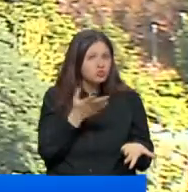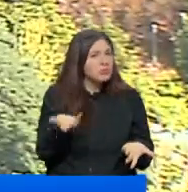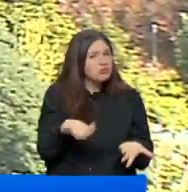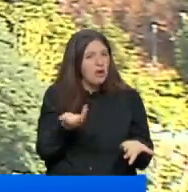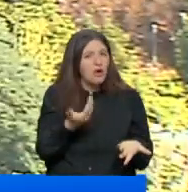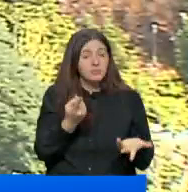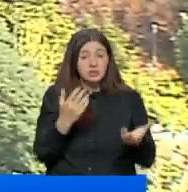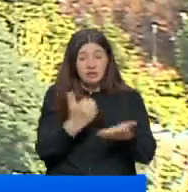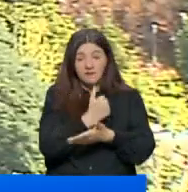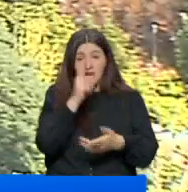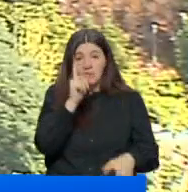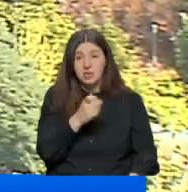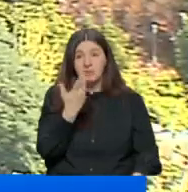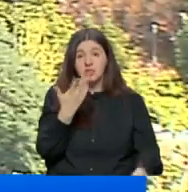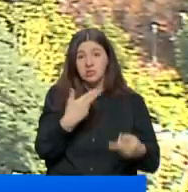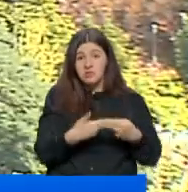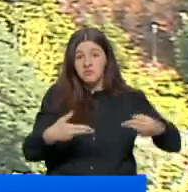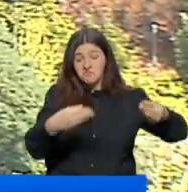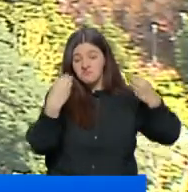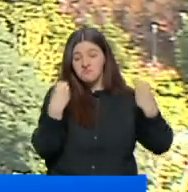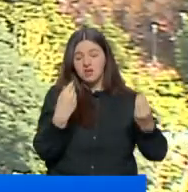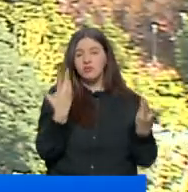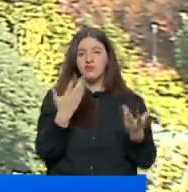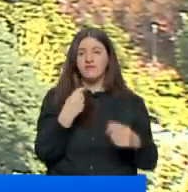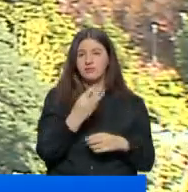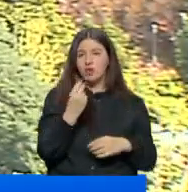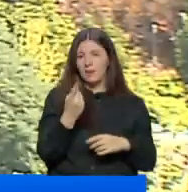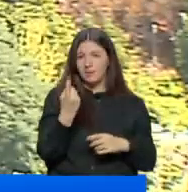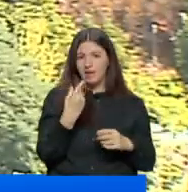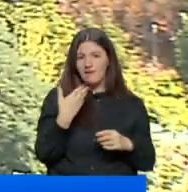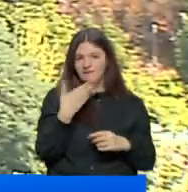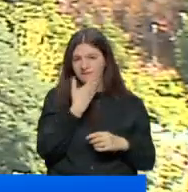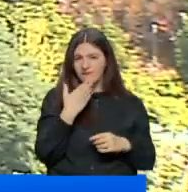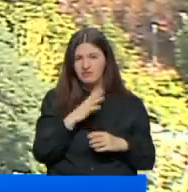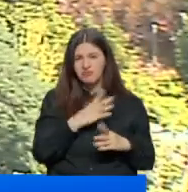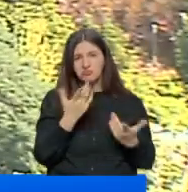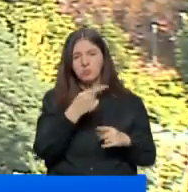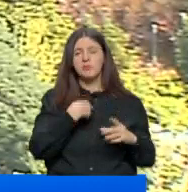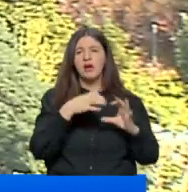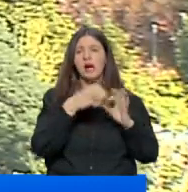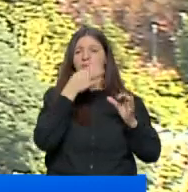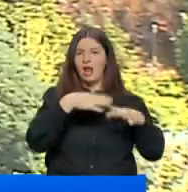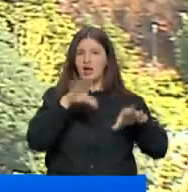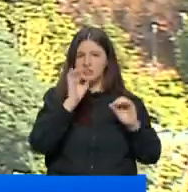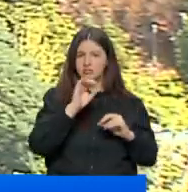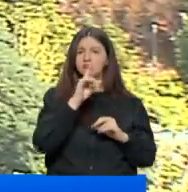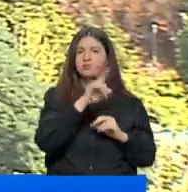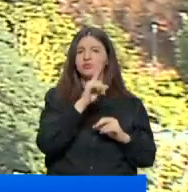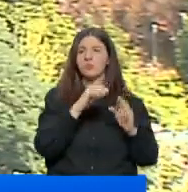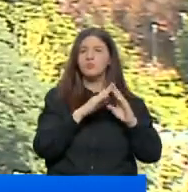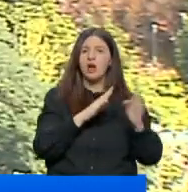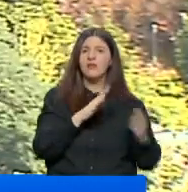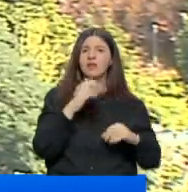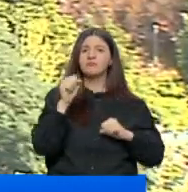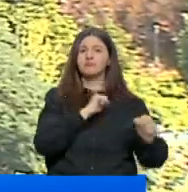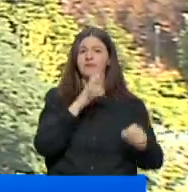mesela bir zafer mi, bir destan mı, yoksa verilmiş olan bir taviz mi var? Bununla ilgili bizim haberimiz hazır. Muhalefetten